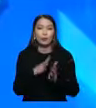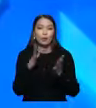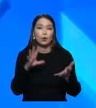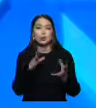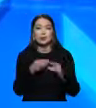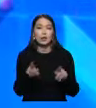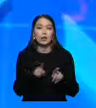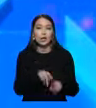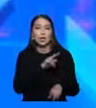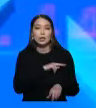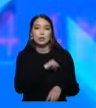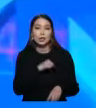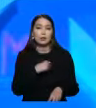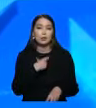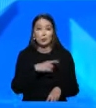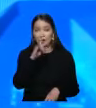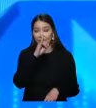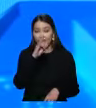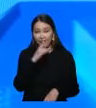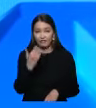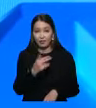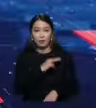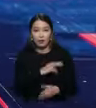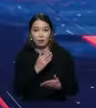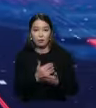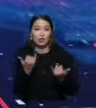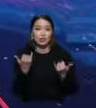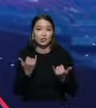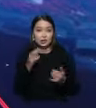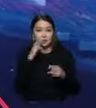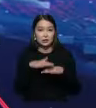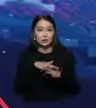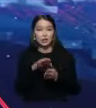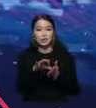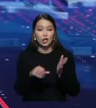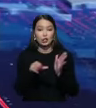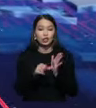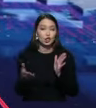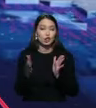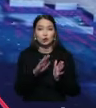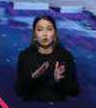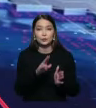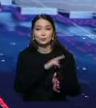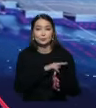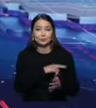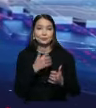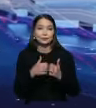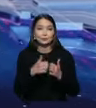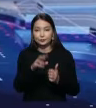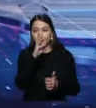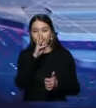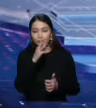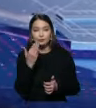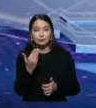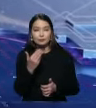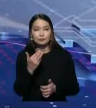таких должностей, само собой, в нефтяной отрасли. Однако сейчас в стране сразу 6 других отраслей, в которых средняя зарплата наемного